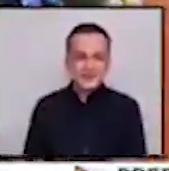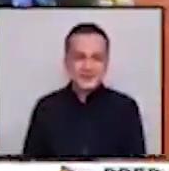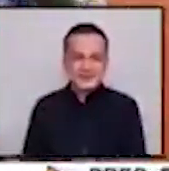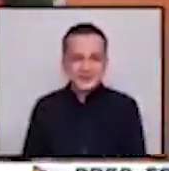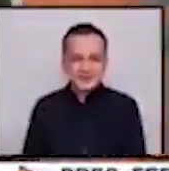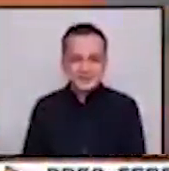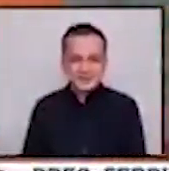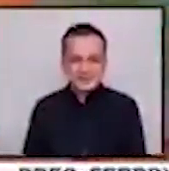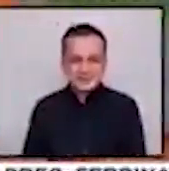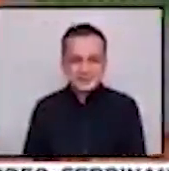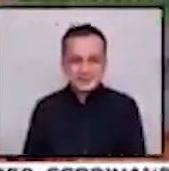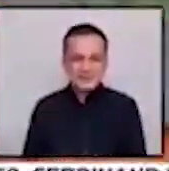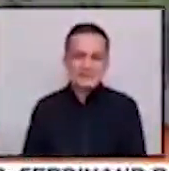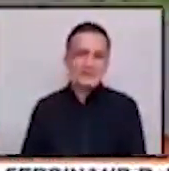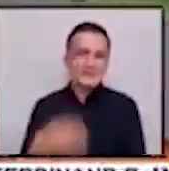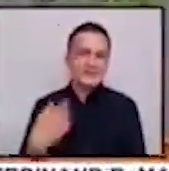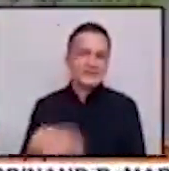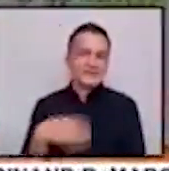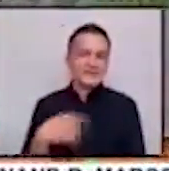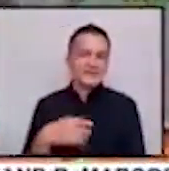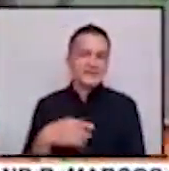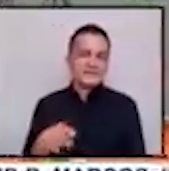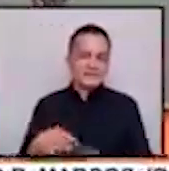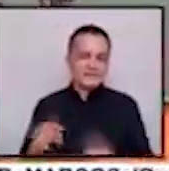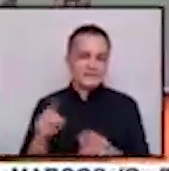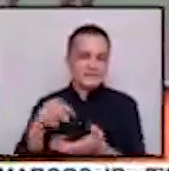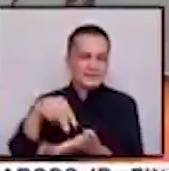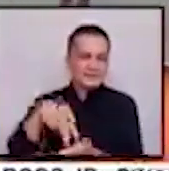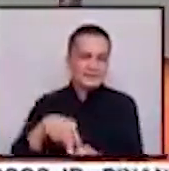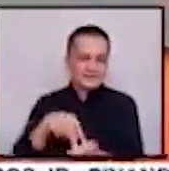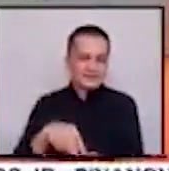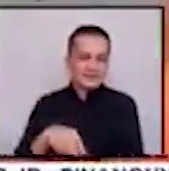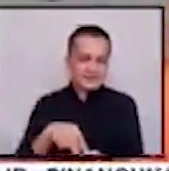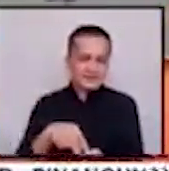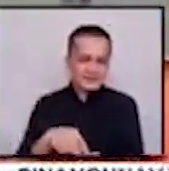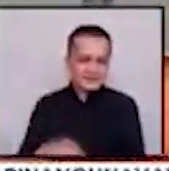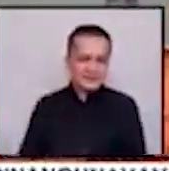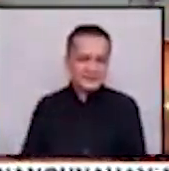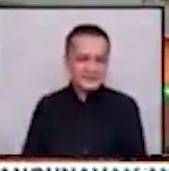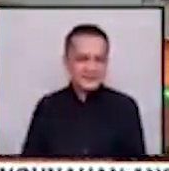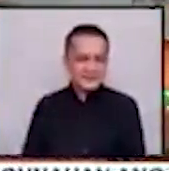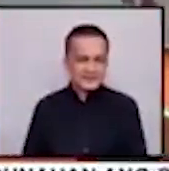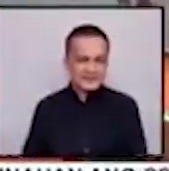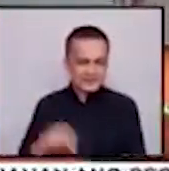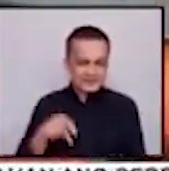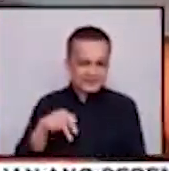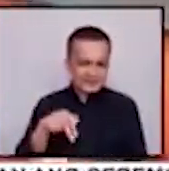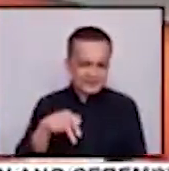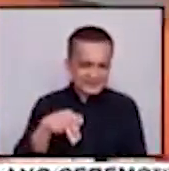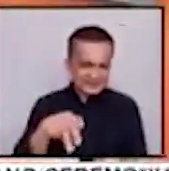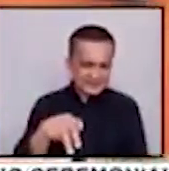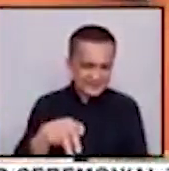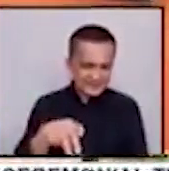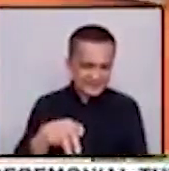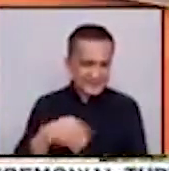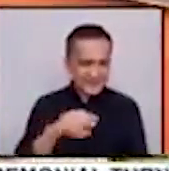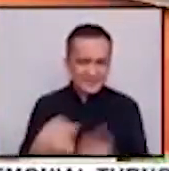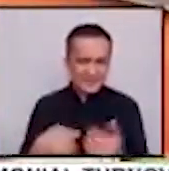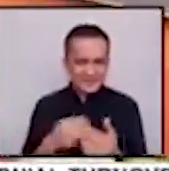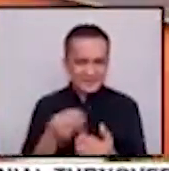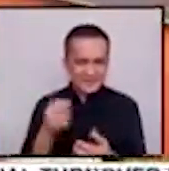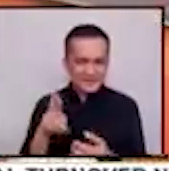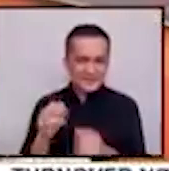Ay, grabe. Ibang tindig, di ba? Oo. That walk is something that all the Mr. Guy